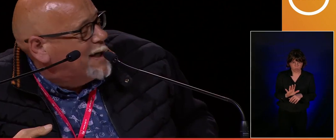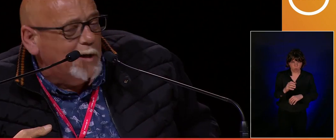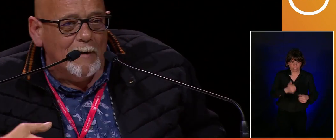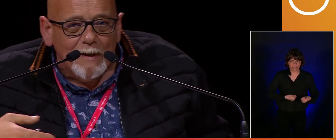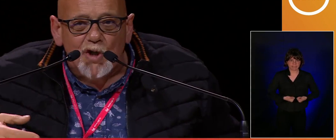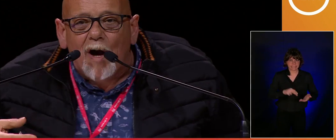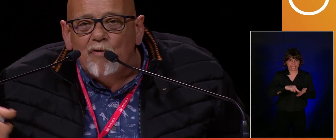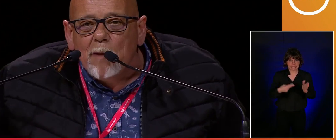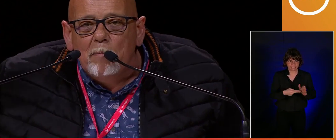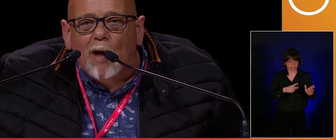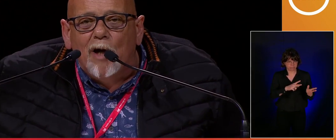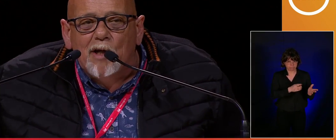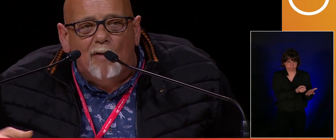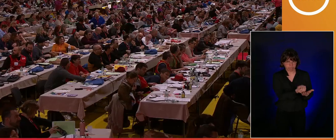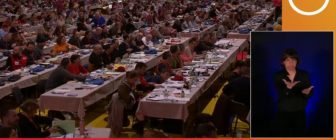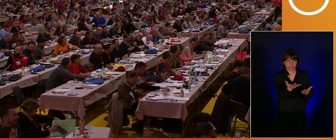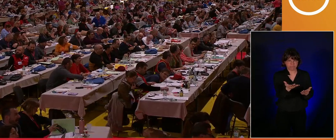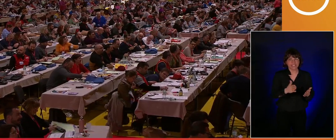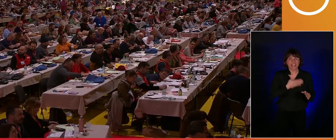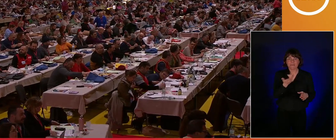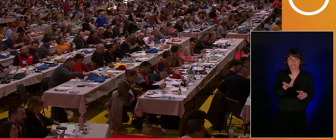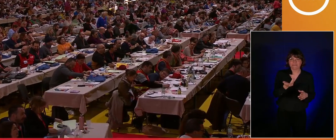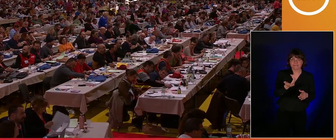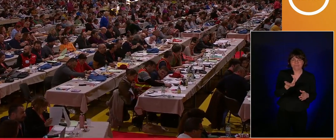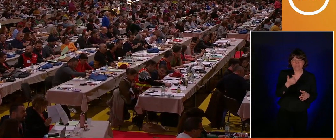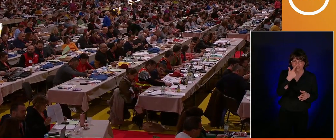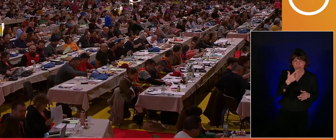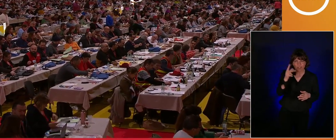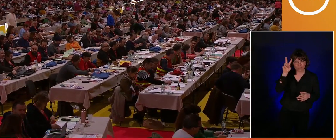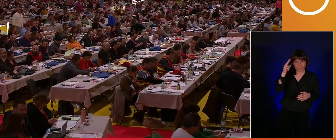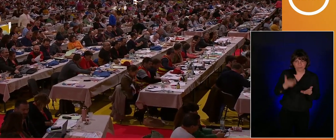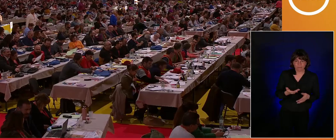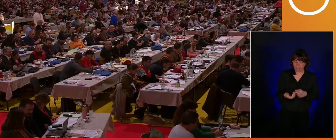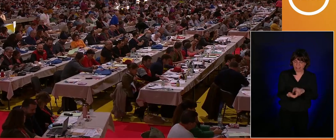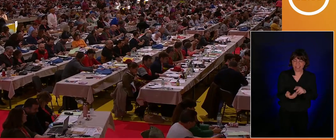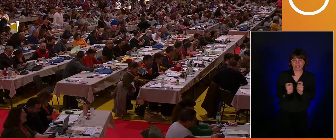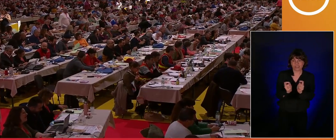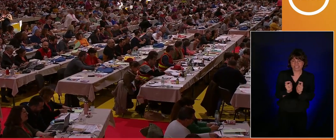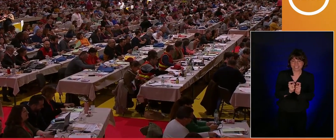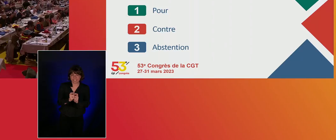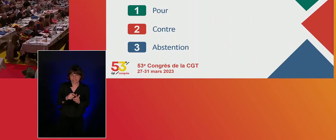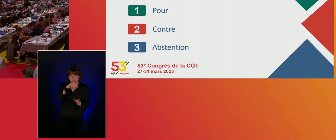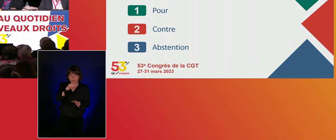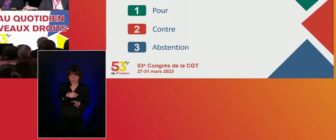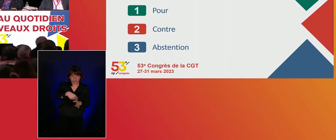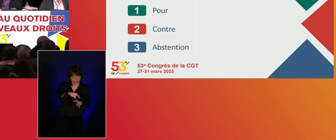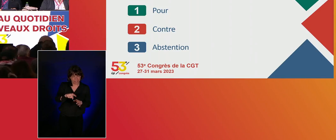le lancer je vois que vous aimez bien le boîtier vous êtes habitué finalement l'électronique on y prend goût méfiez-vous